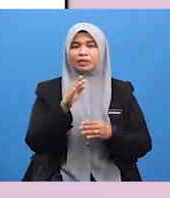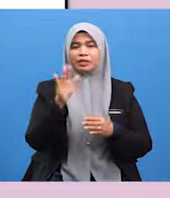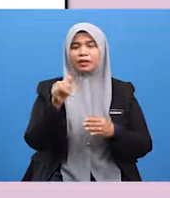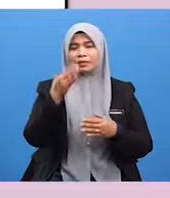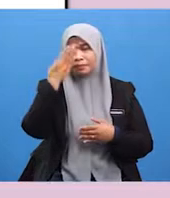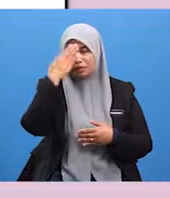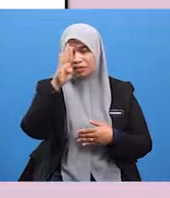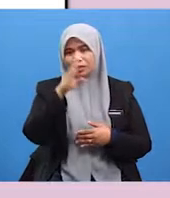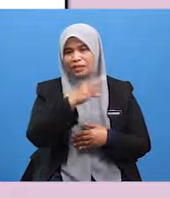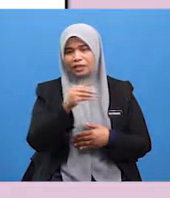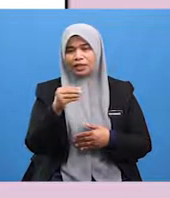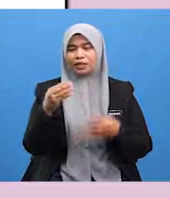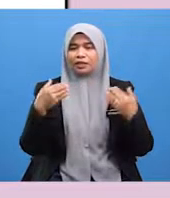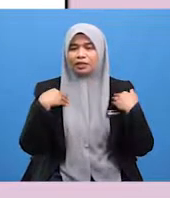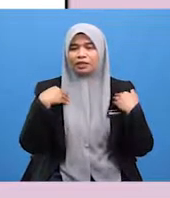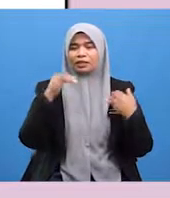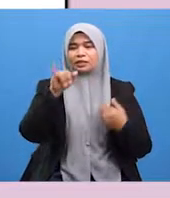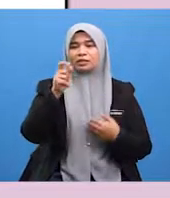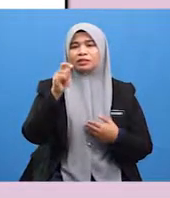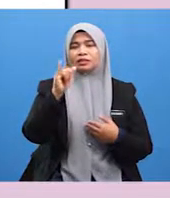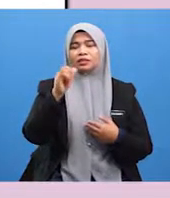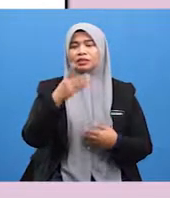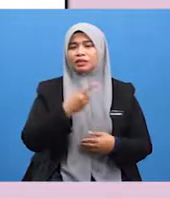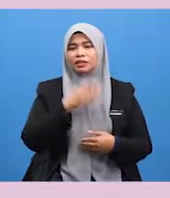dan mempunyai jati diri yang hebat.